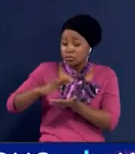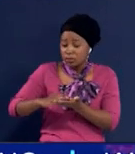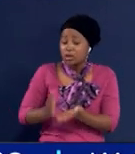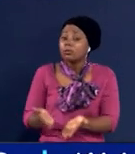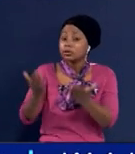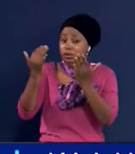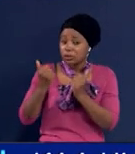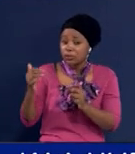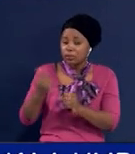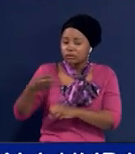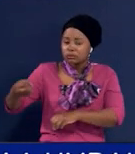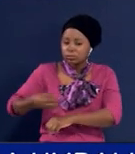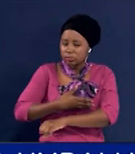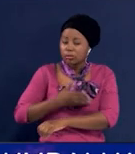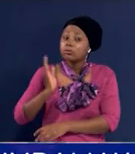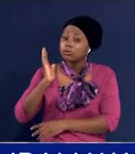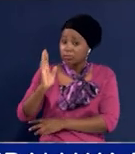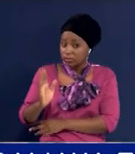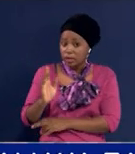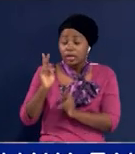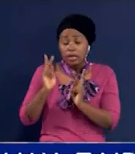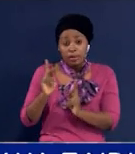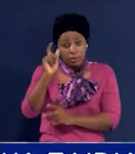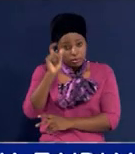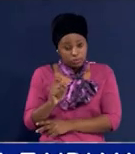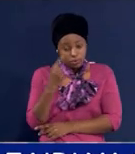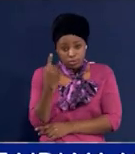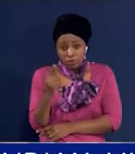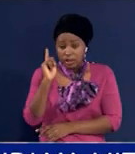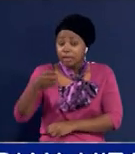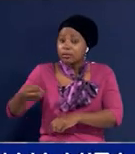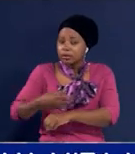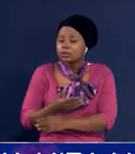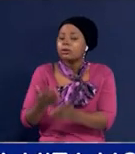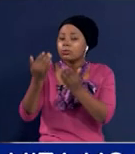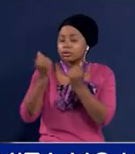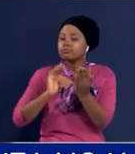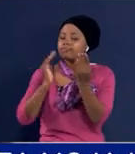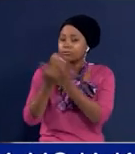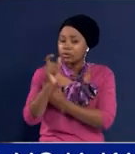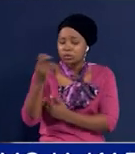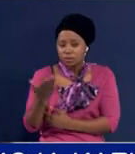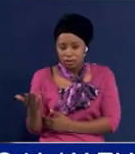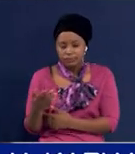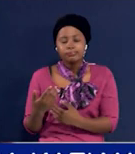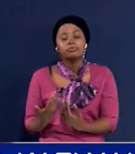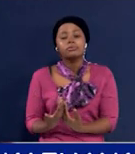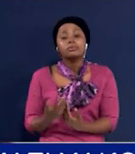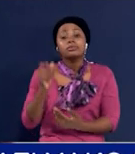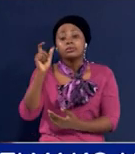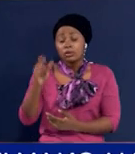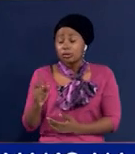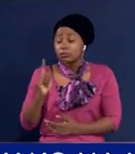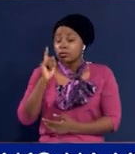kupata maambukizi moja kwa moja, lakini kama mmoja wapo ana maambukizi, basi kuwakinga wengine. Sasa wananchi wamekuwa na mwitikio